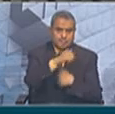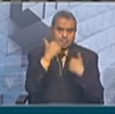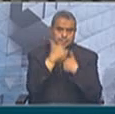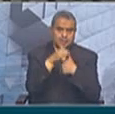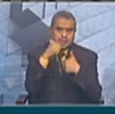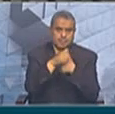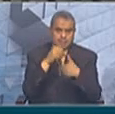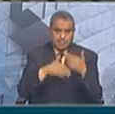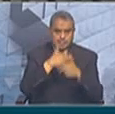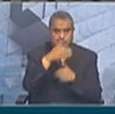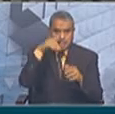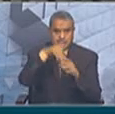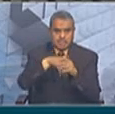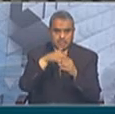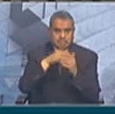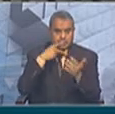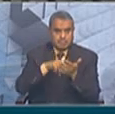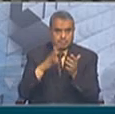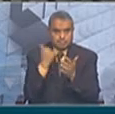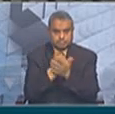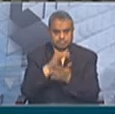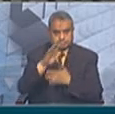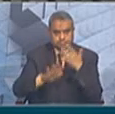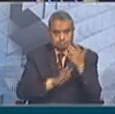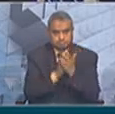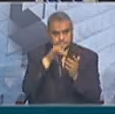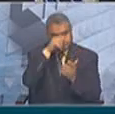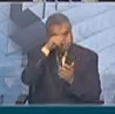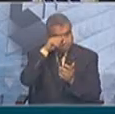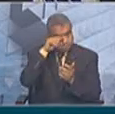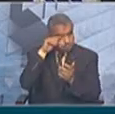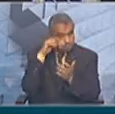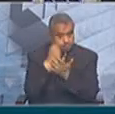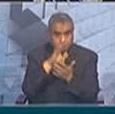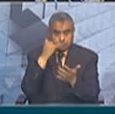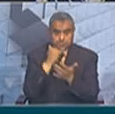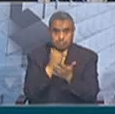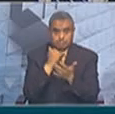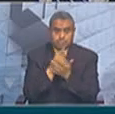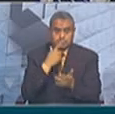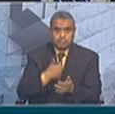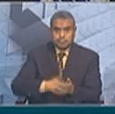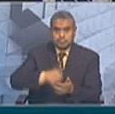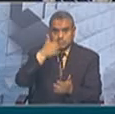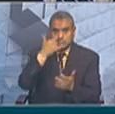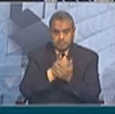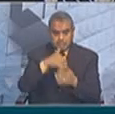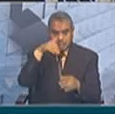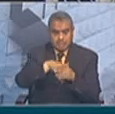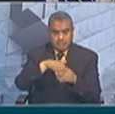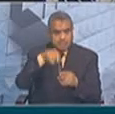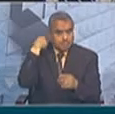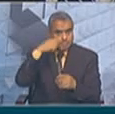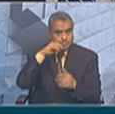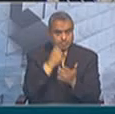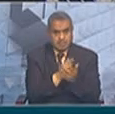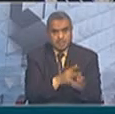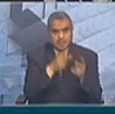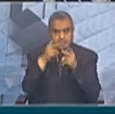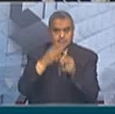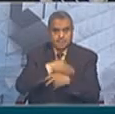3 نوفمبر المقبل تحسبا لأمور كثيرة منها أن يحال أمر الفائز بانتخابات الرئاسة